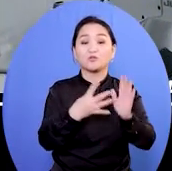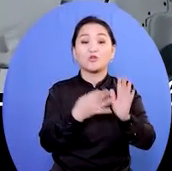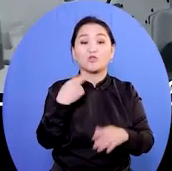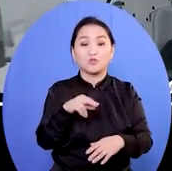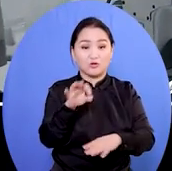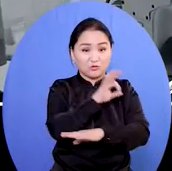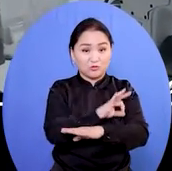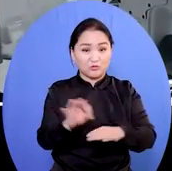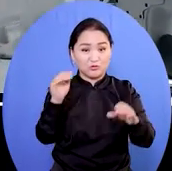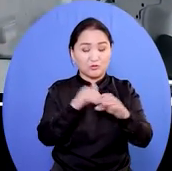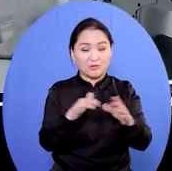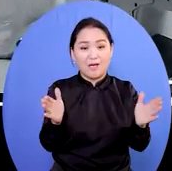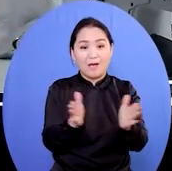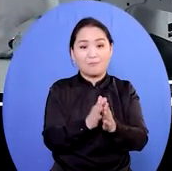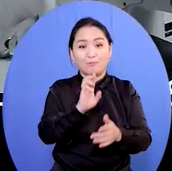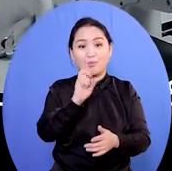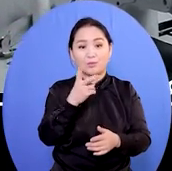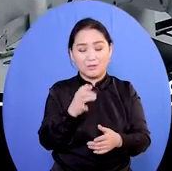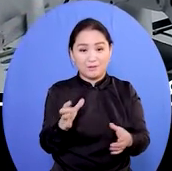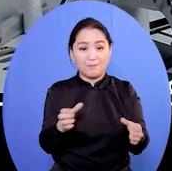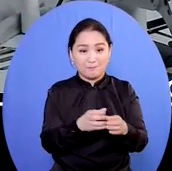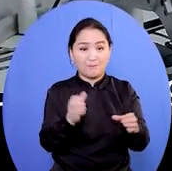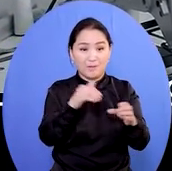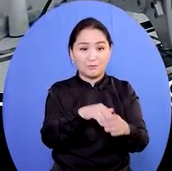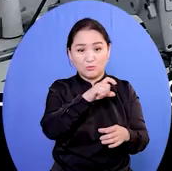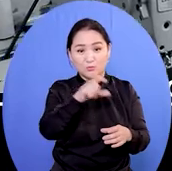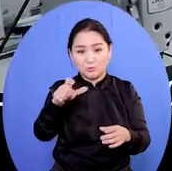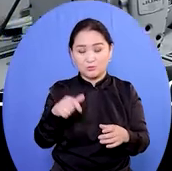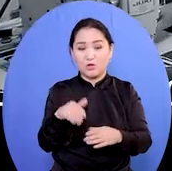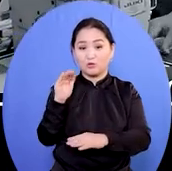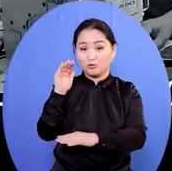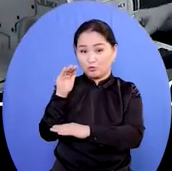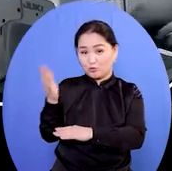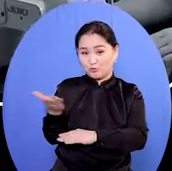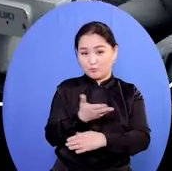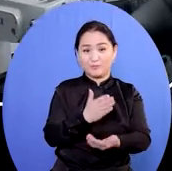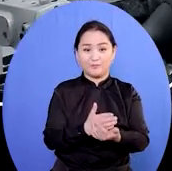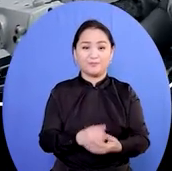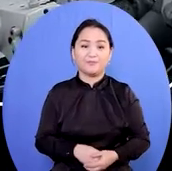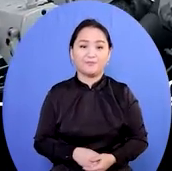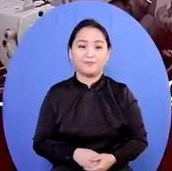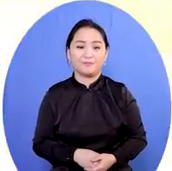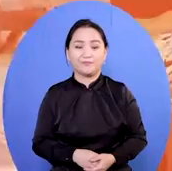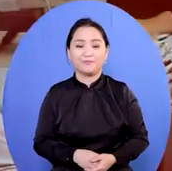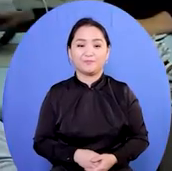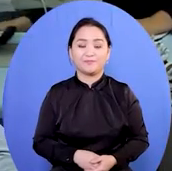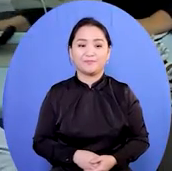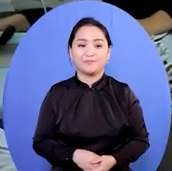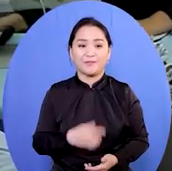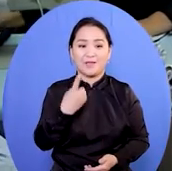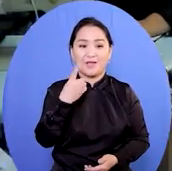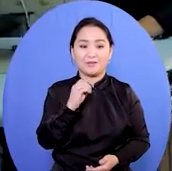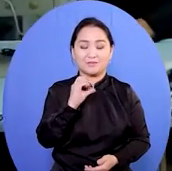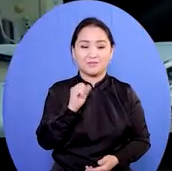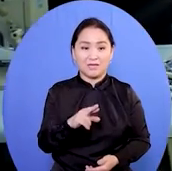төсөлд хамрагдаад нөгөө хамттай бүлэг байгуулад нөгөө төсөлд хамрагдчихсан хүмүүсийн маань ингээд нөгөө хүмүүс маань энэ ч ингээд байгаа. Мэдээж